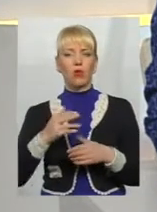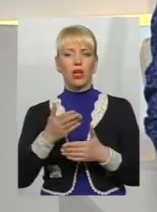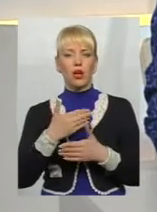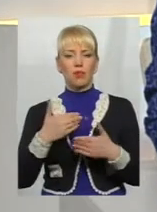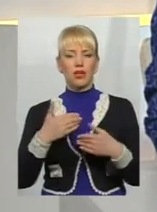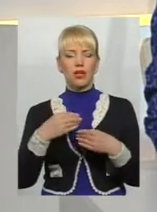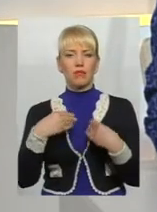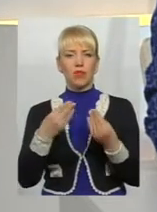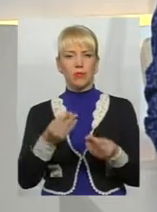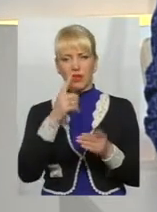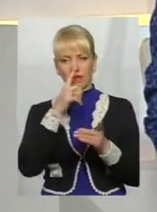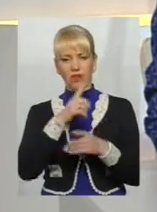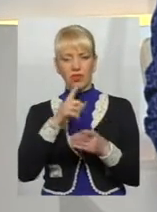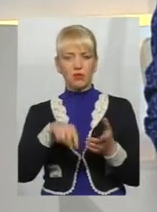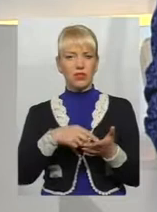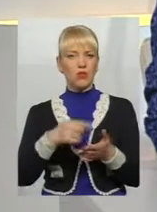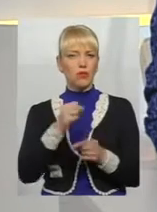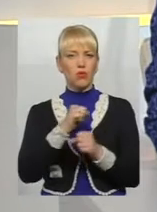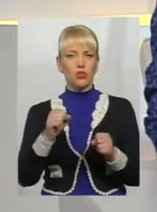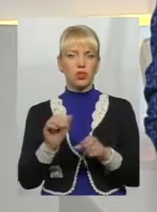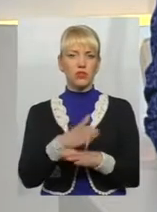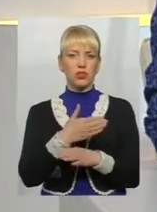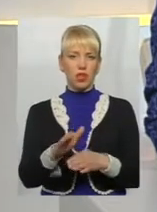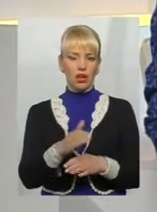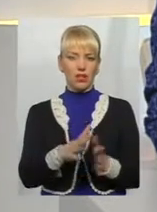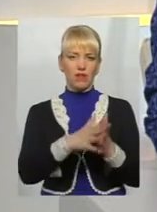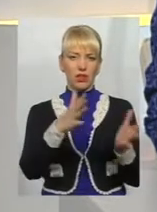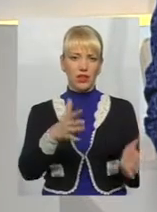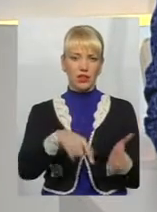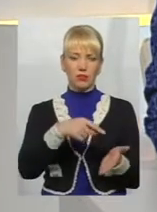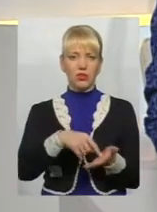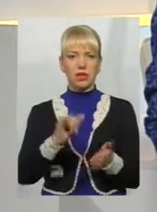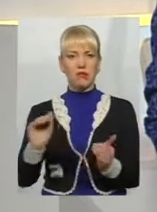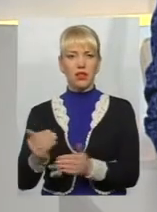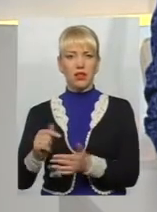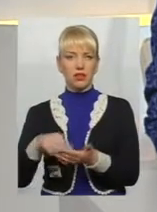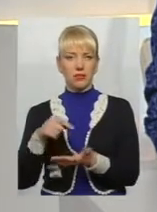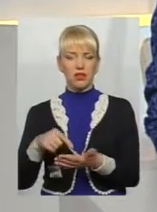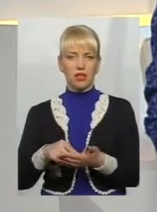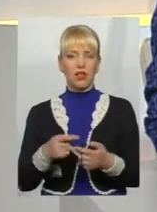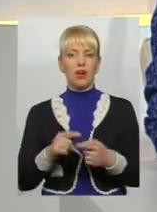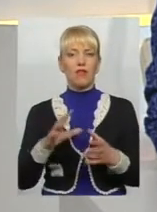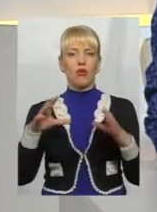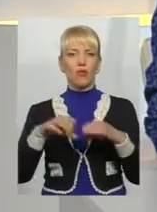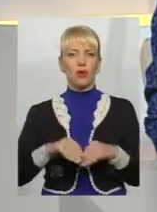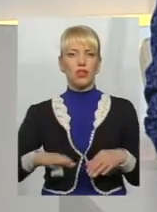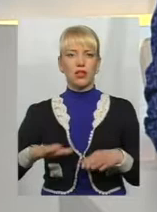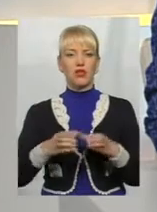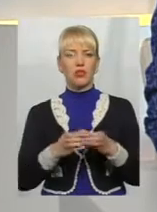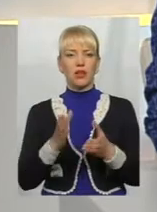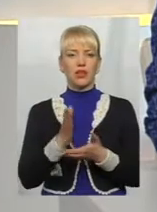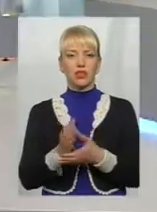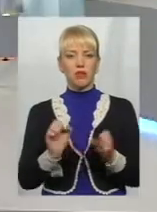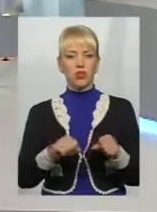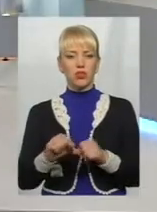тому що не потрібно розділяти великі міста з маленькими, тобто в об'єднаних громадах є теж